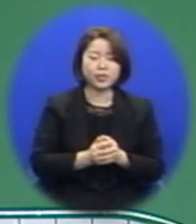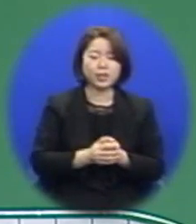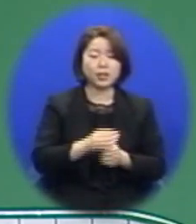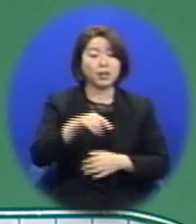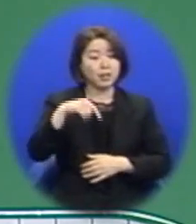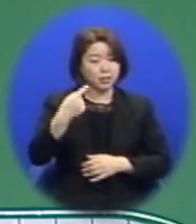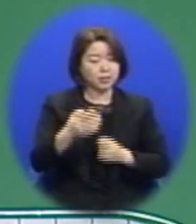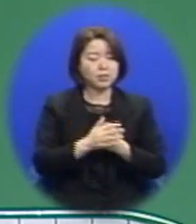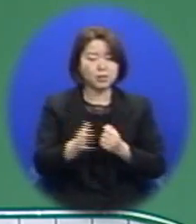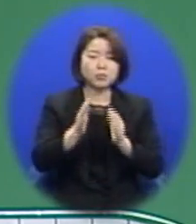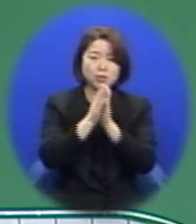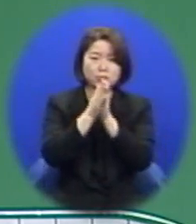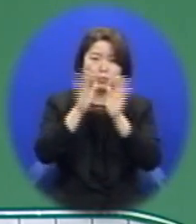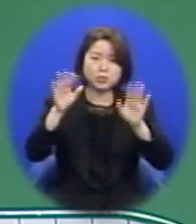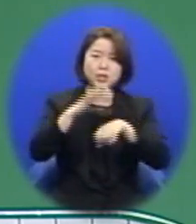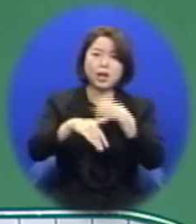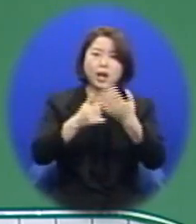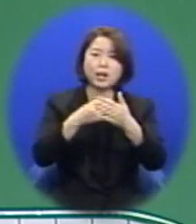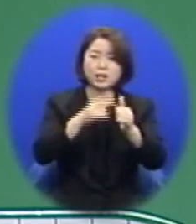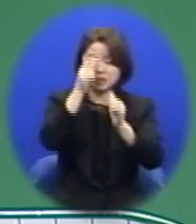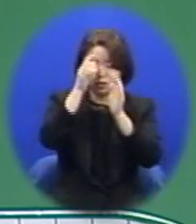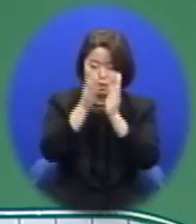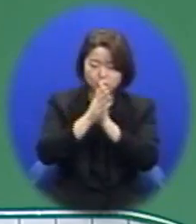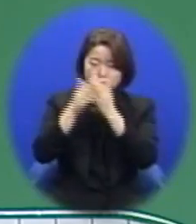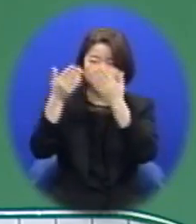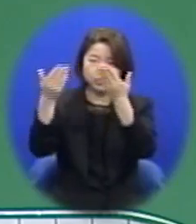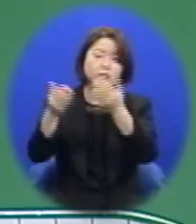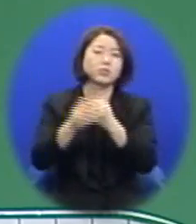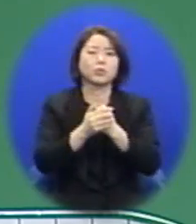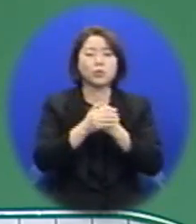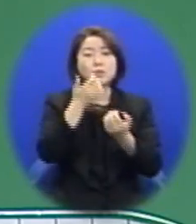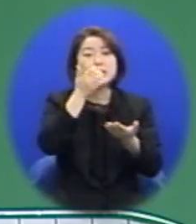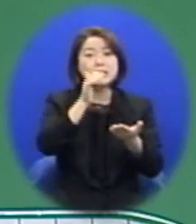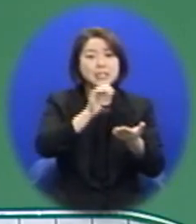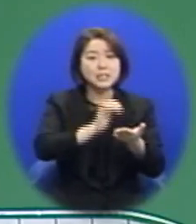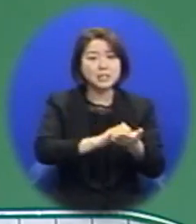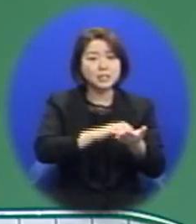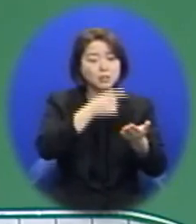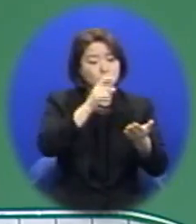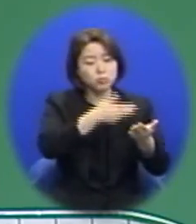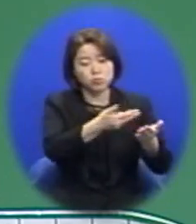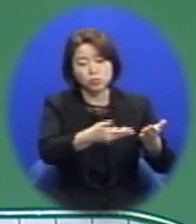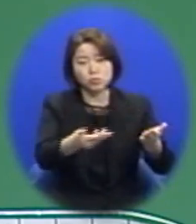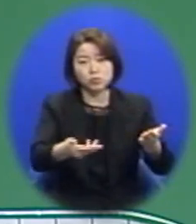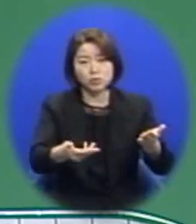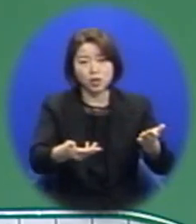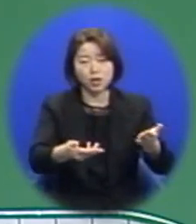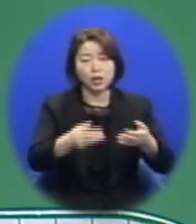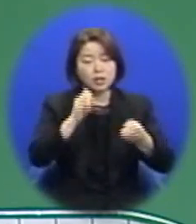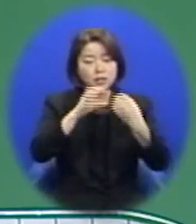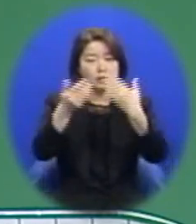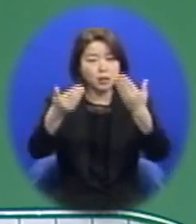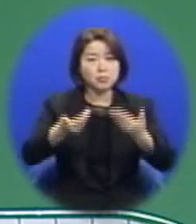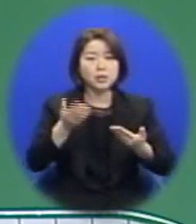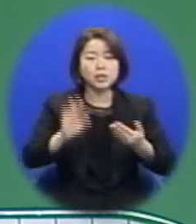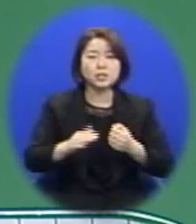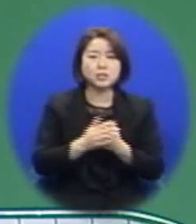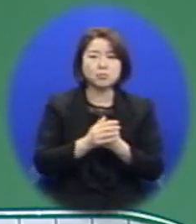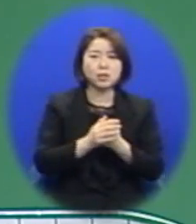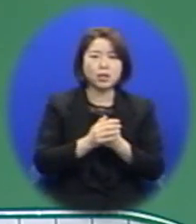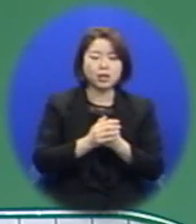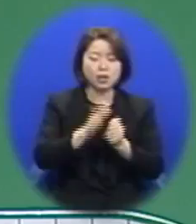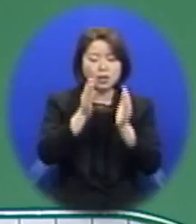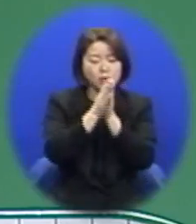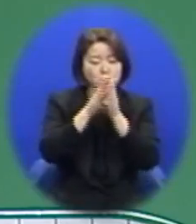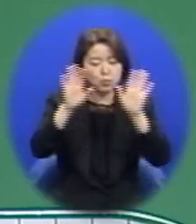모세가 하나님께 기도하고 반석에서 물이 나게 하신다는 응답을 받았는데 모세가 어지간히 시달림을